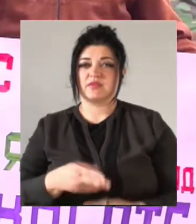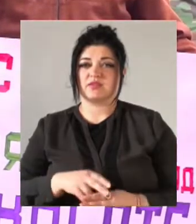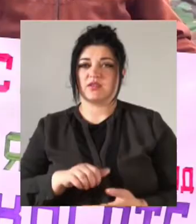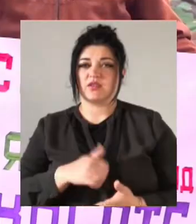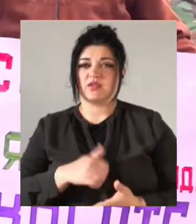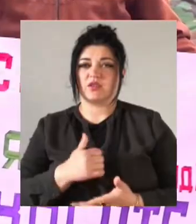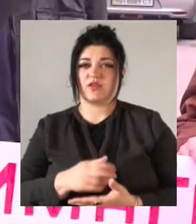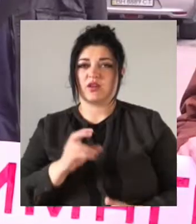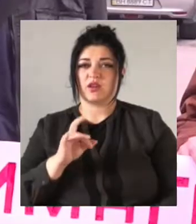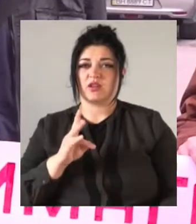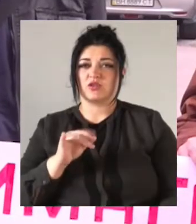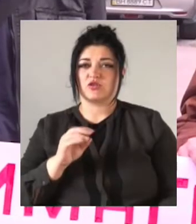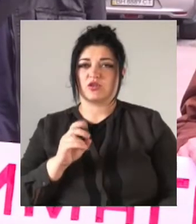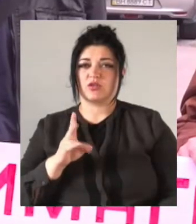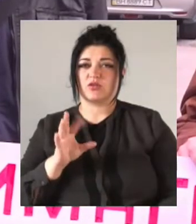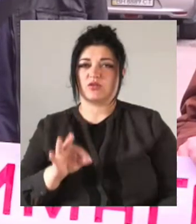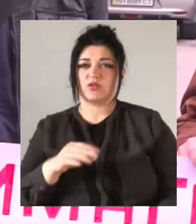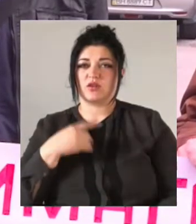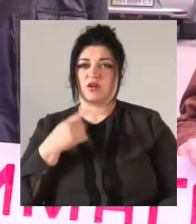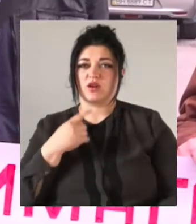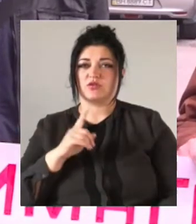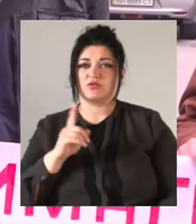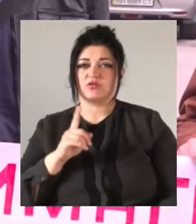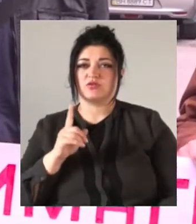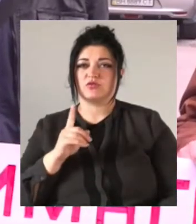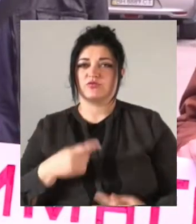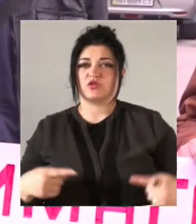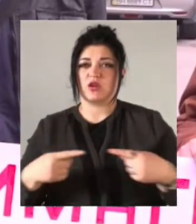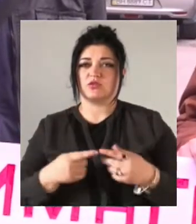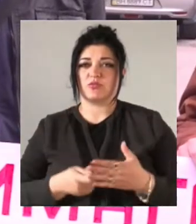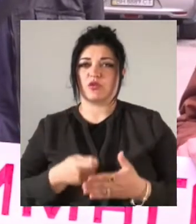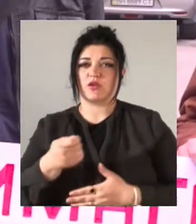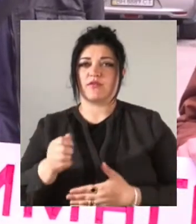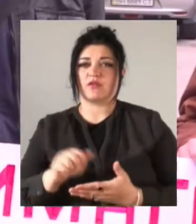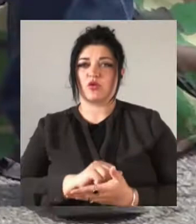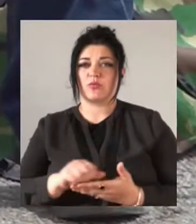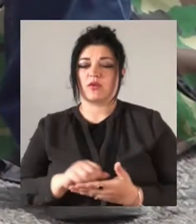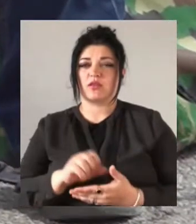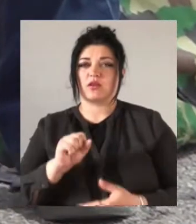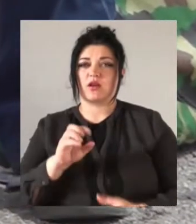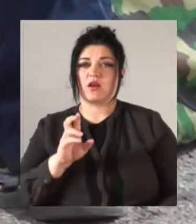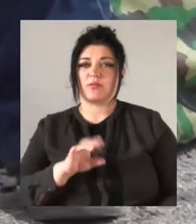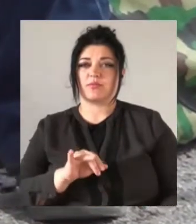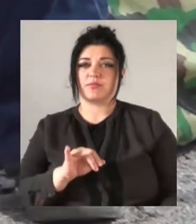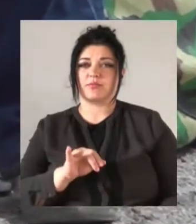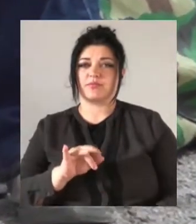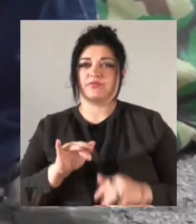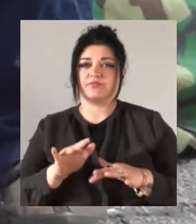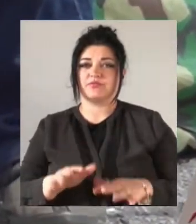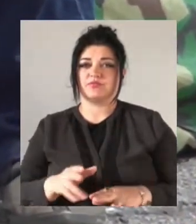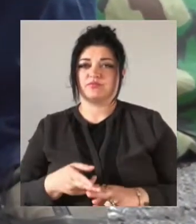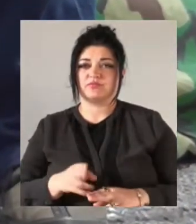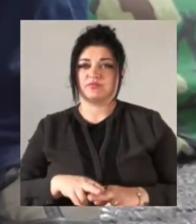сільради Микола Куртев. Каже, вчасно подав документи, аби створити окрему територіальну громаду. Утім, наразі їх долучають